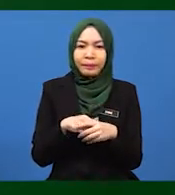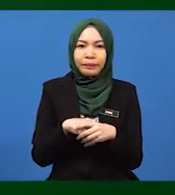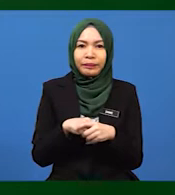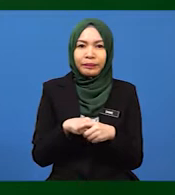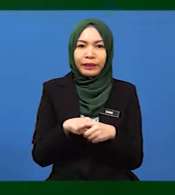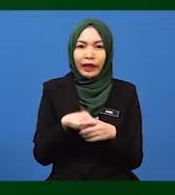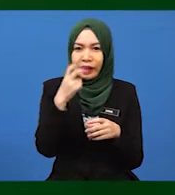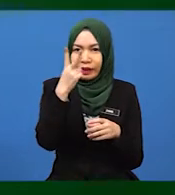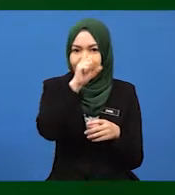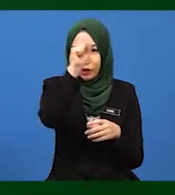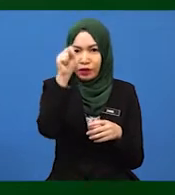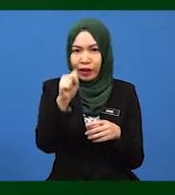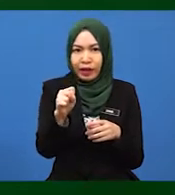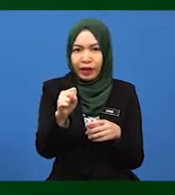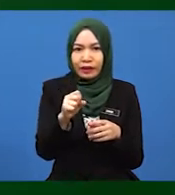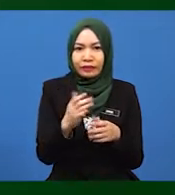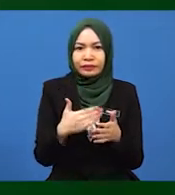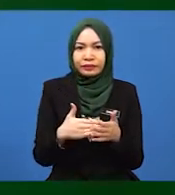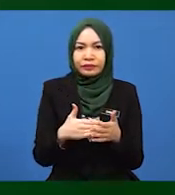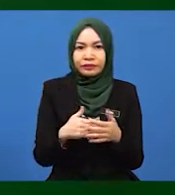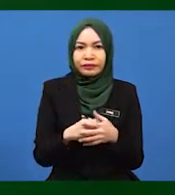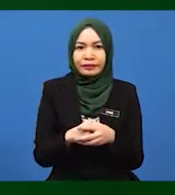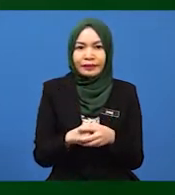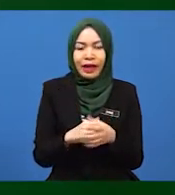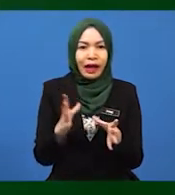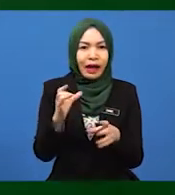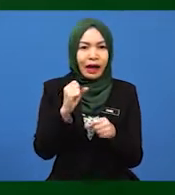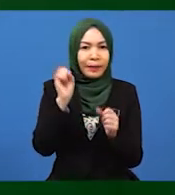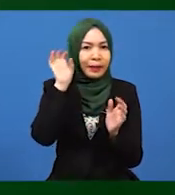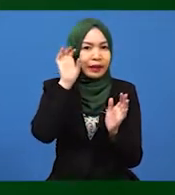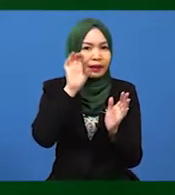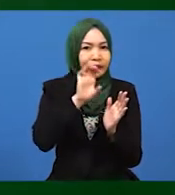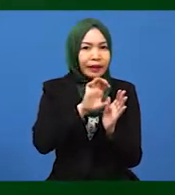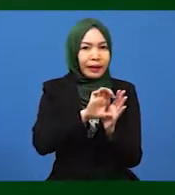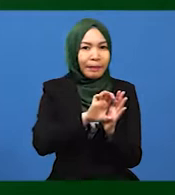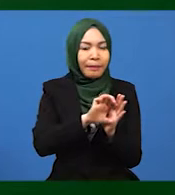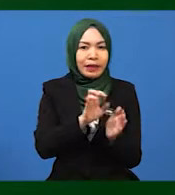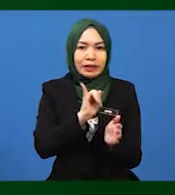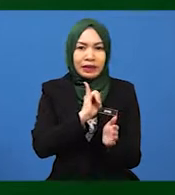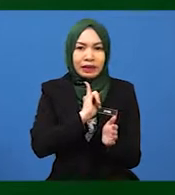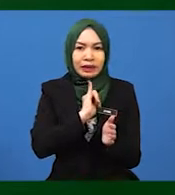Lihat soalan seterusnya. Tempat kosong. Ambilkan gambar saya.